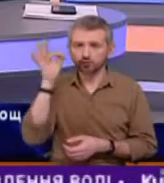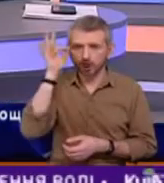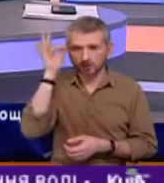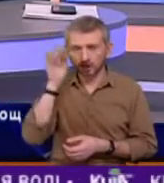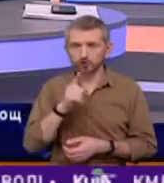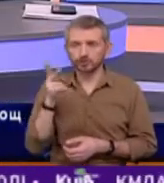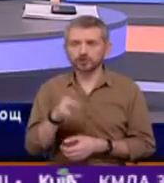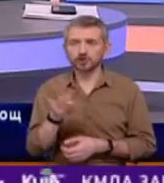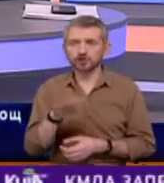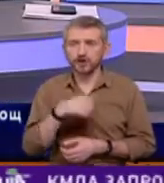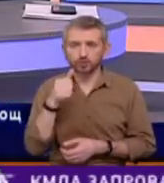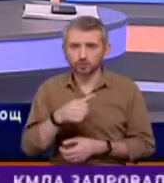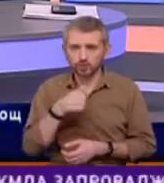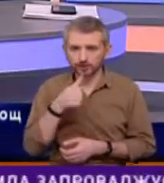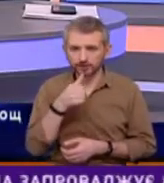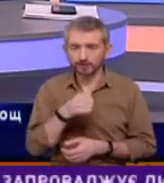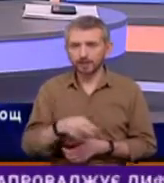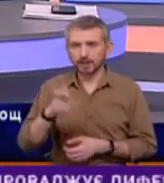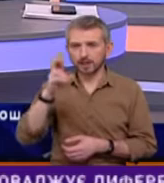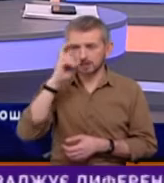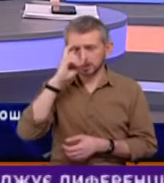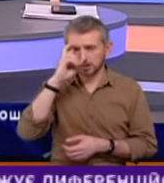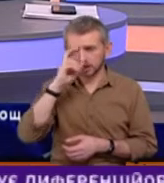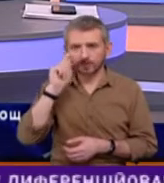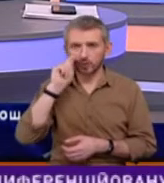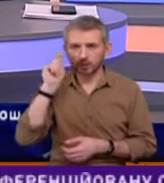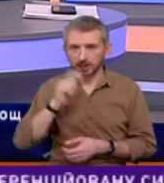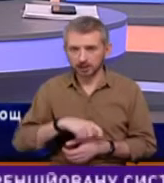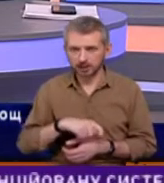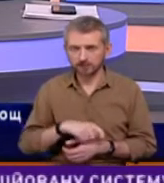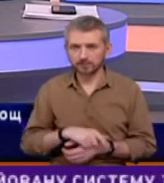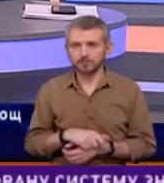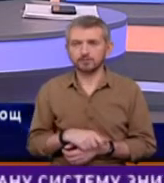у 2004 році держава Україна